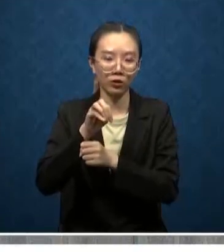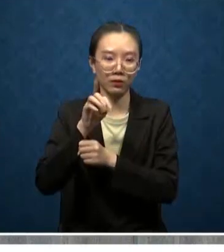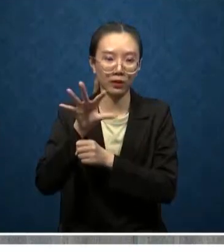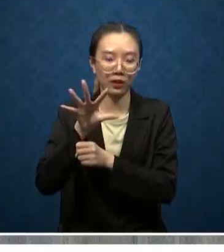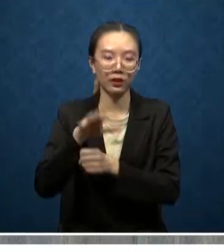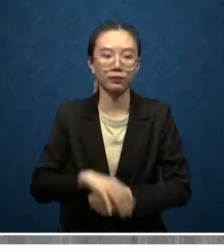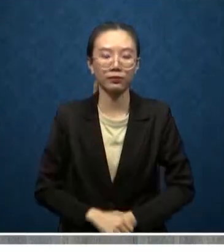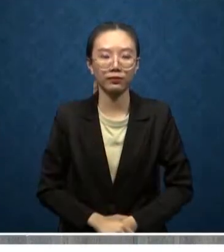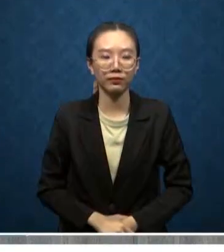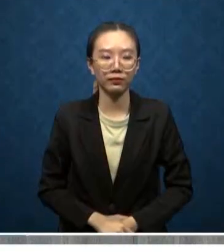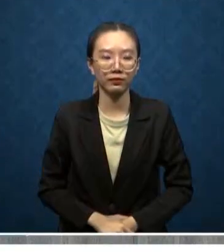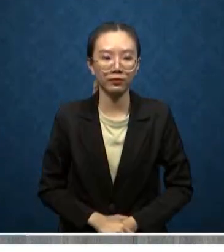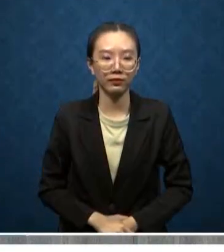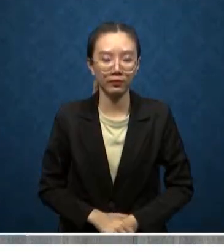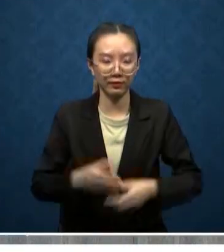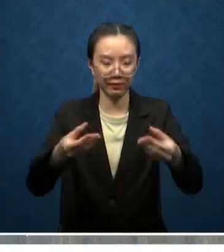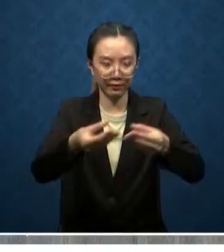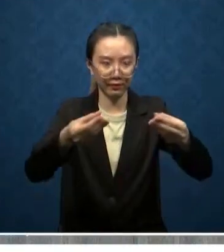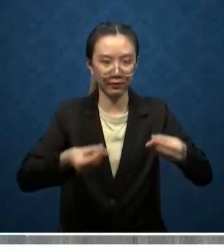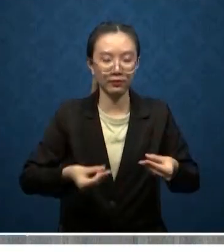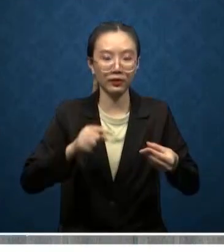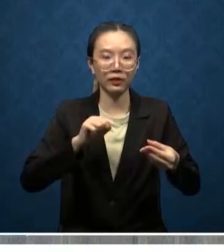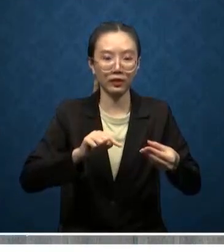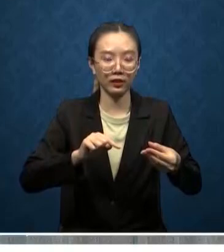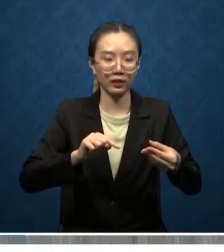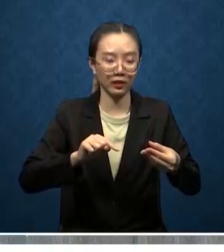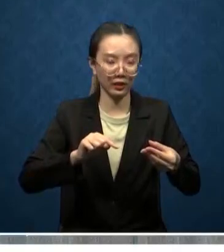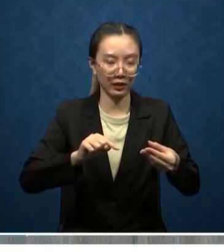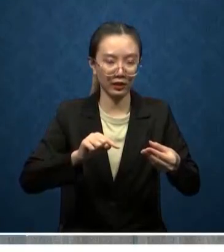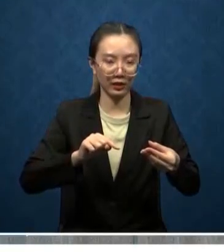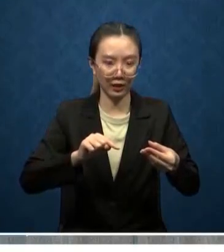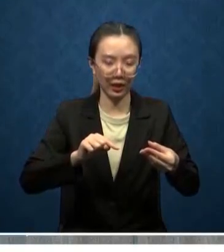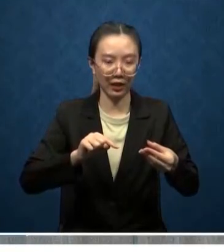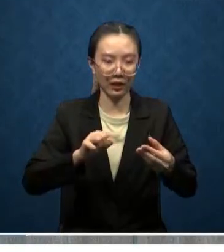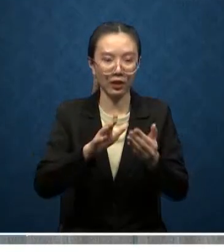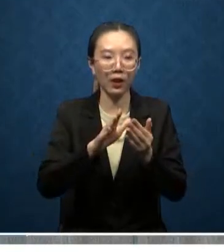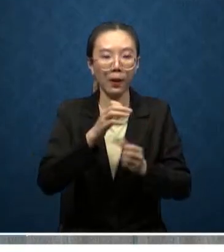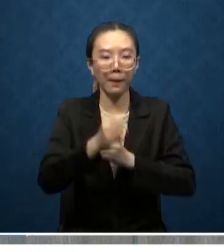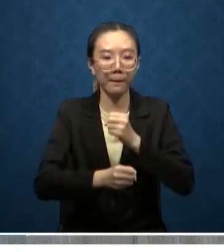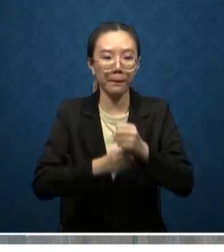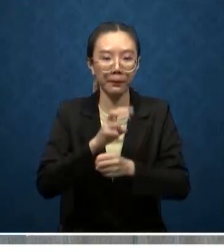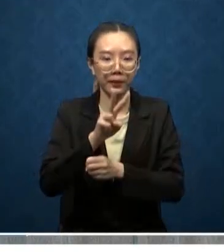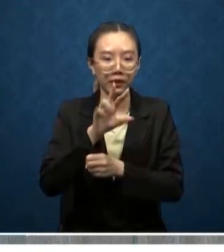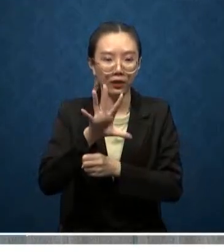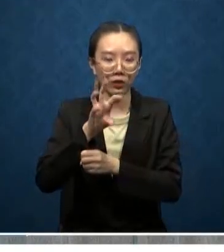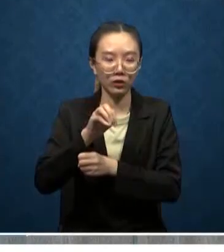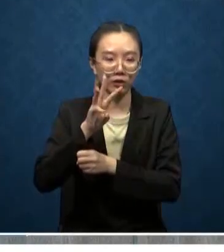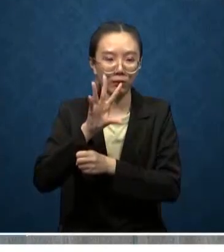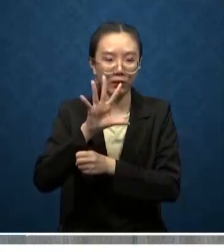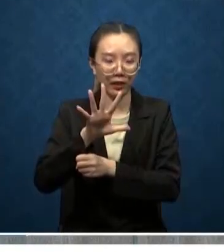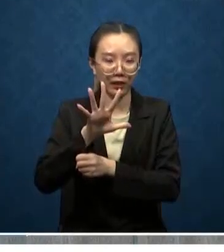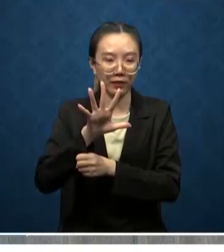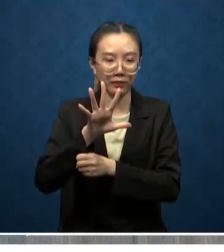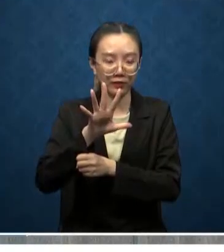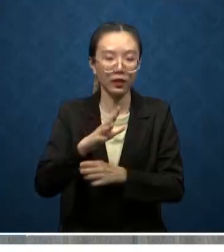2565รายงานสรุปผลการดำเนินการตามแผนการปฏิรูปประเทศประจำปี2565ราย